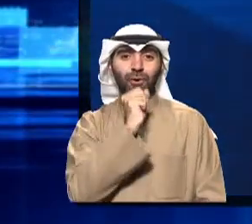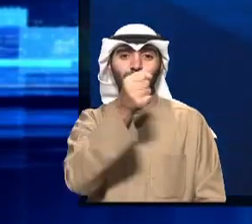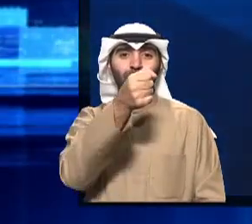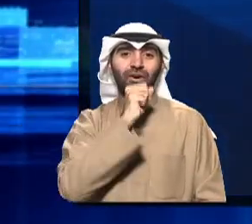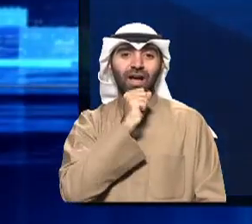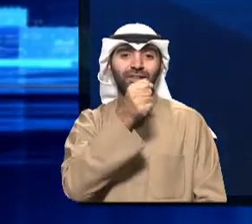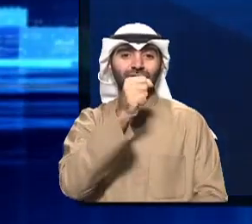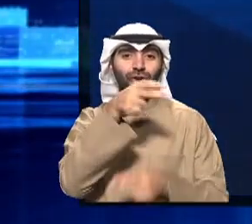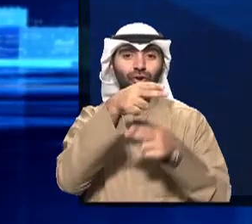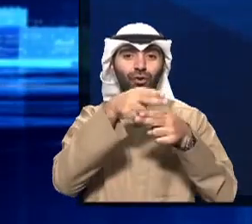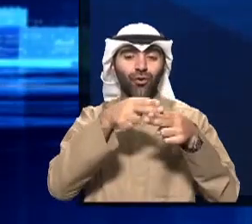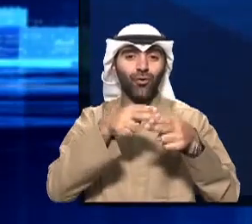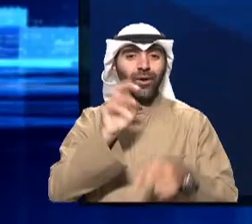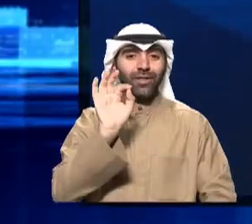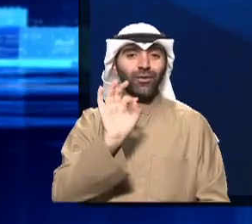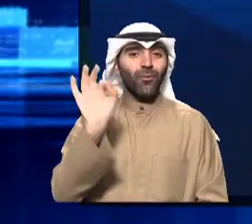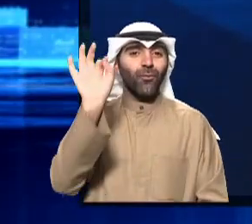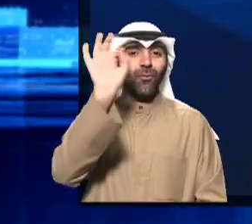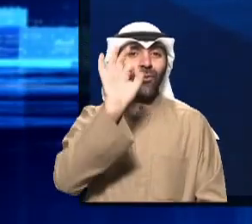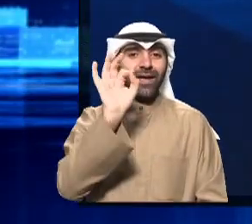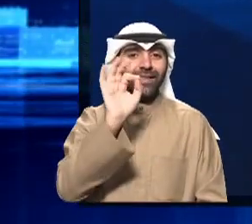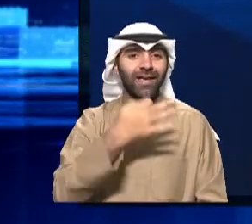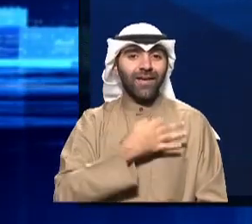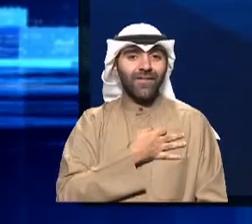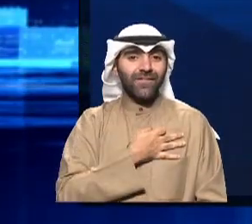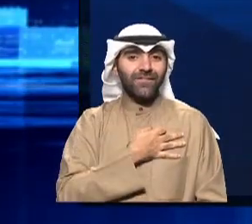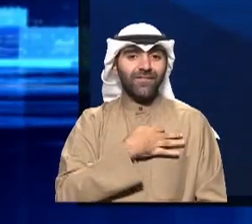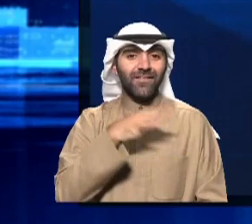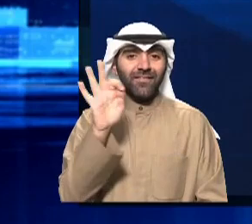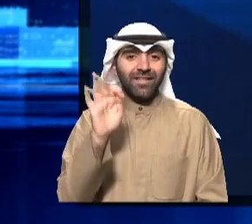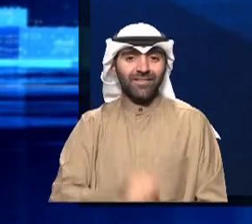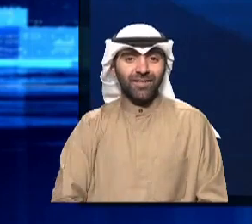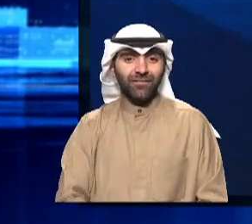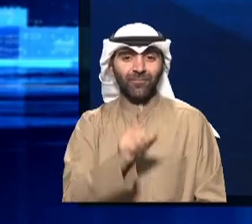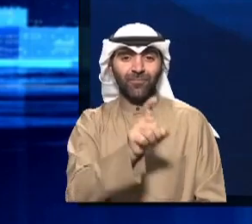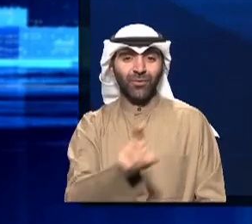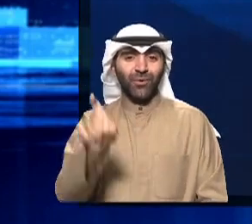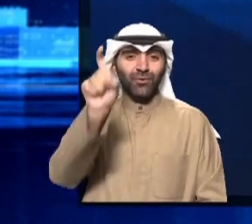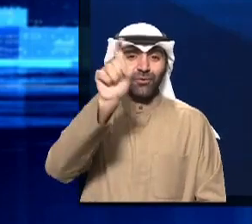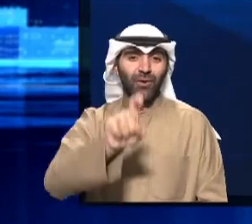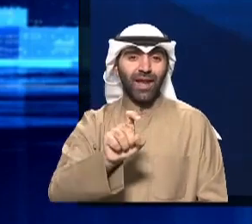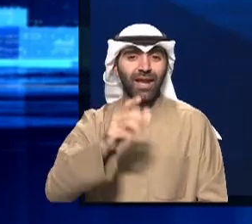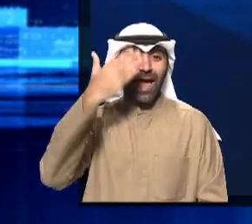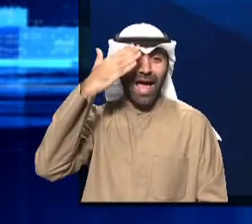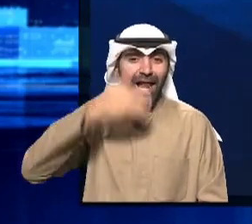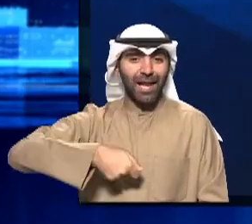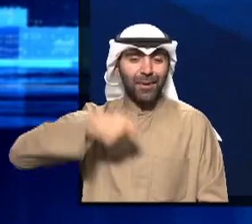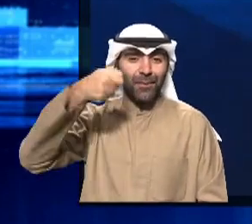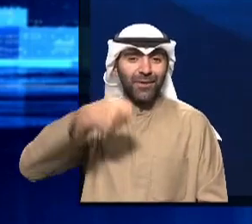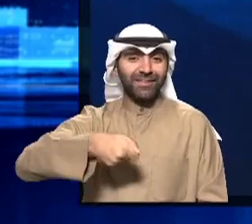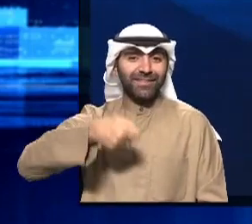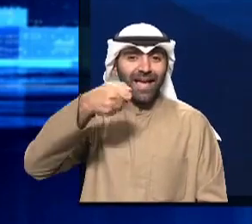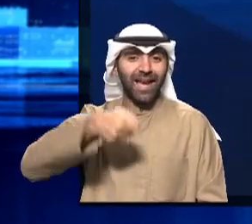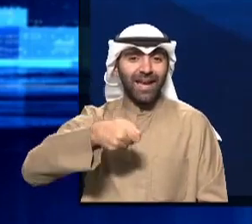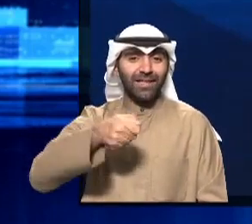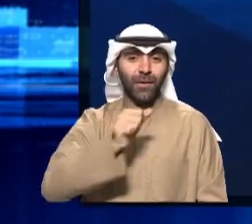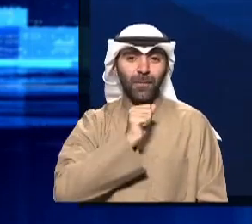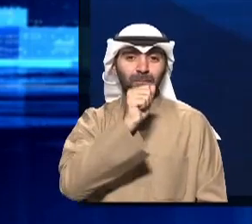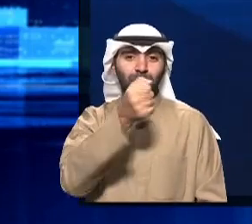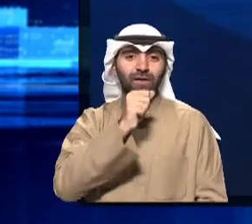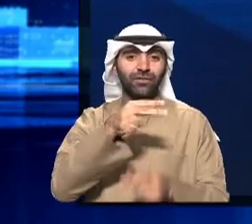حنوتي. أهلا بك مريم، حيث تستعد العاصمة الفرنسية باريس للدخول في إغلاق جديد ولمدة